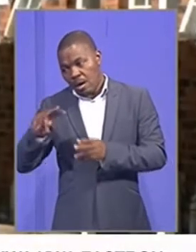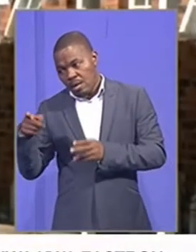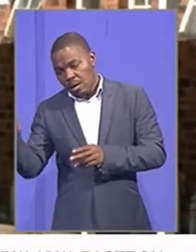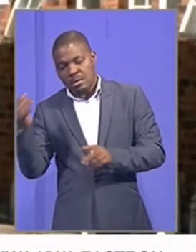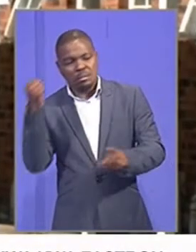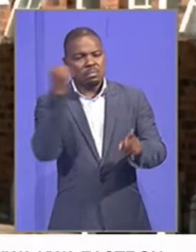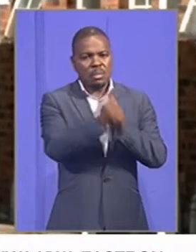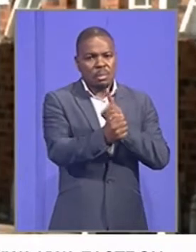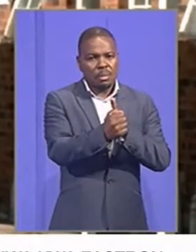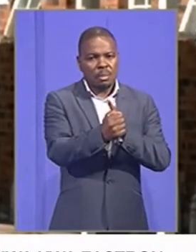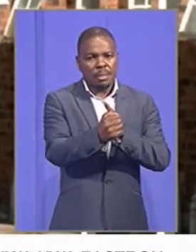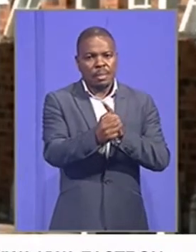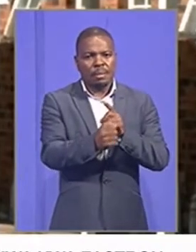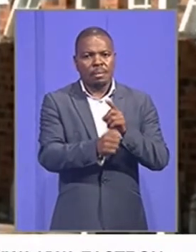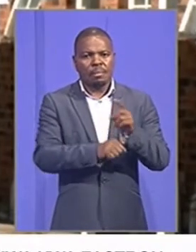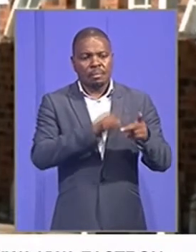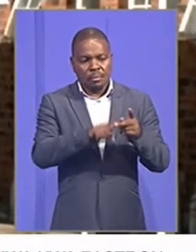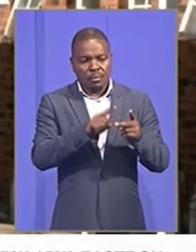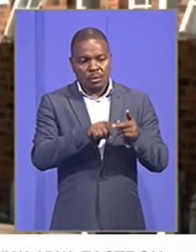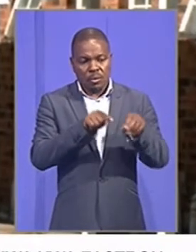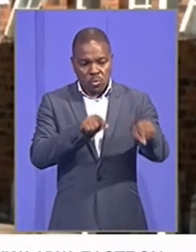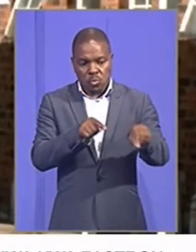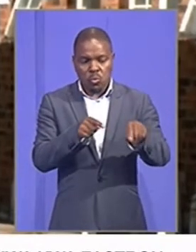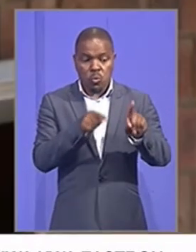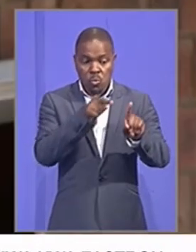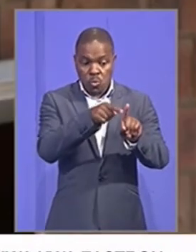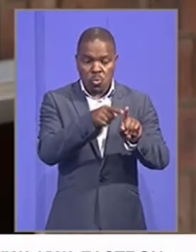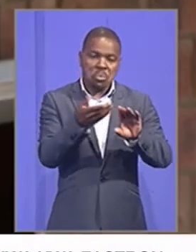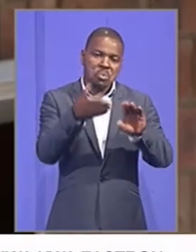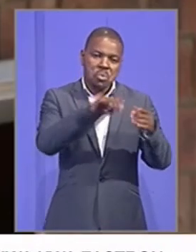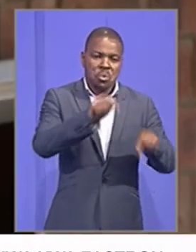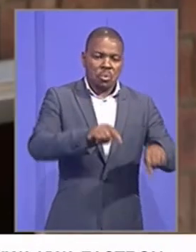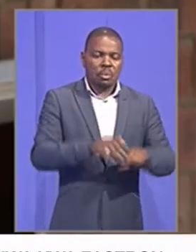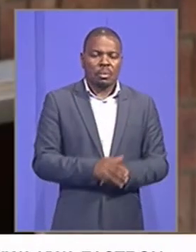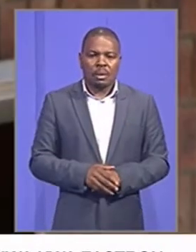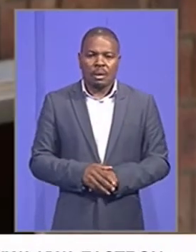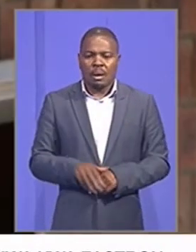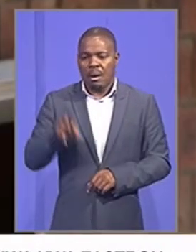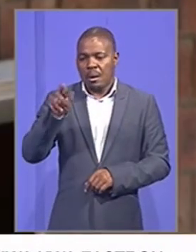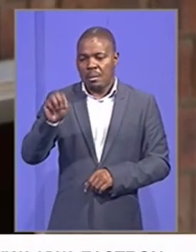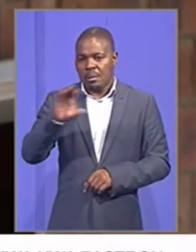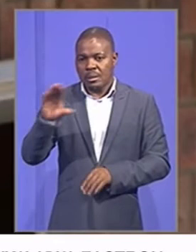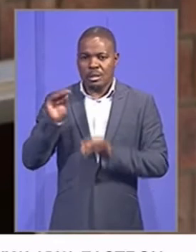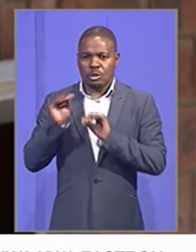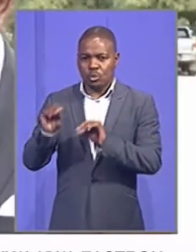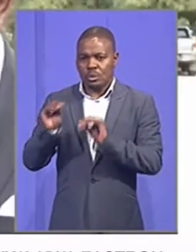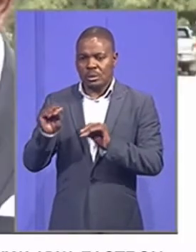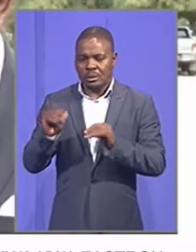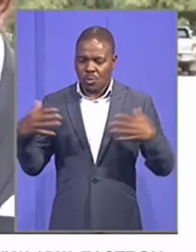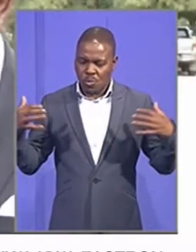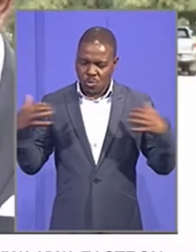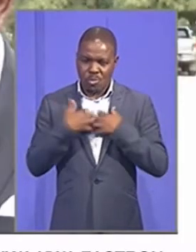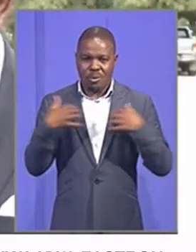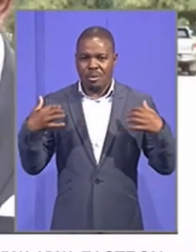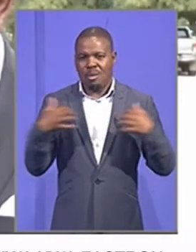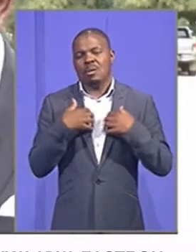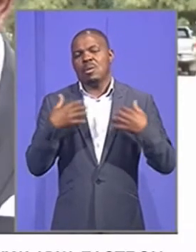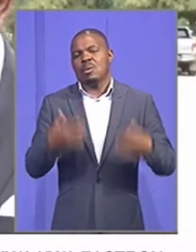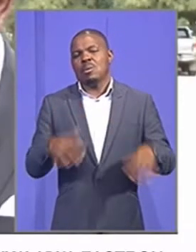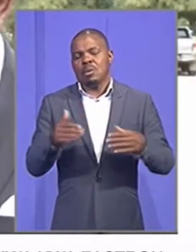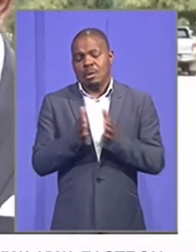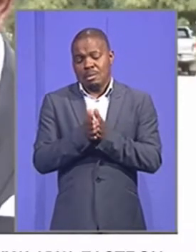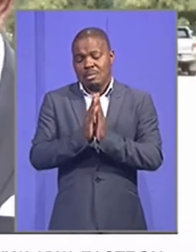ka thipa me ona o mongwe la hlokahala hang. Letona la Thuto le kgathatsehile haholo me le